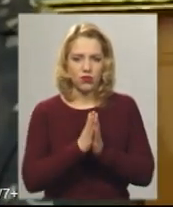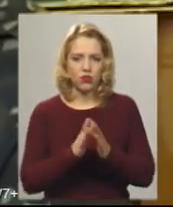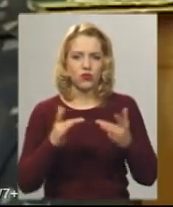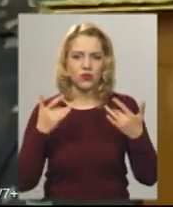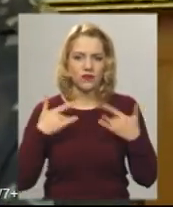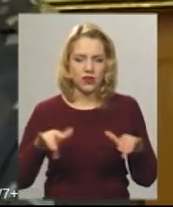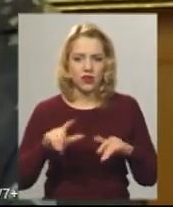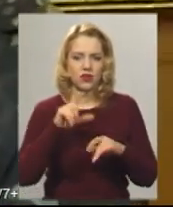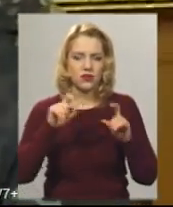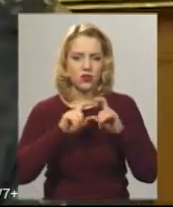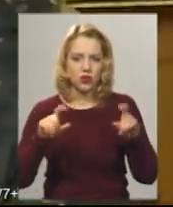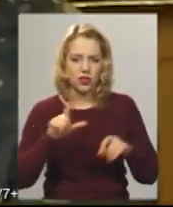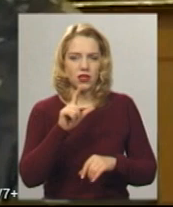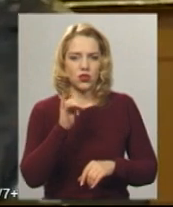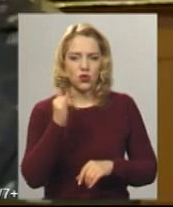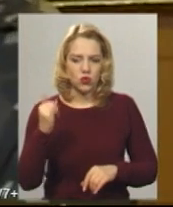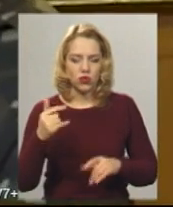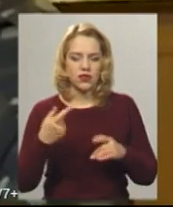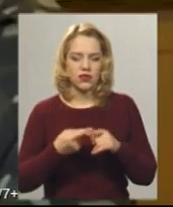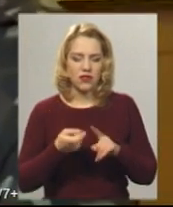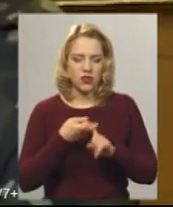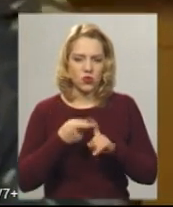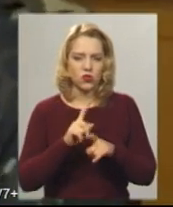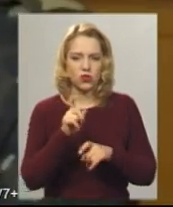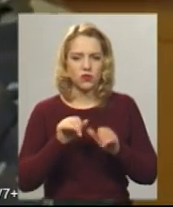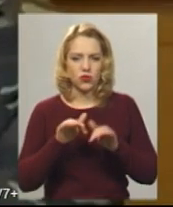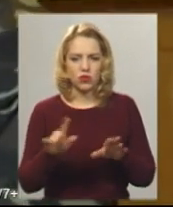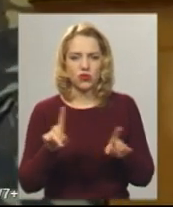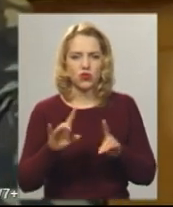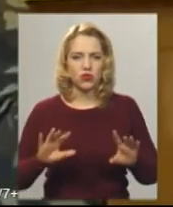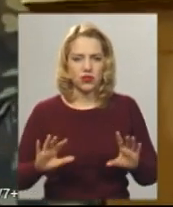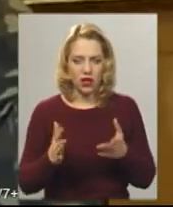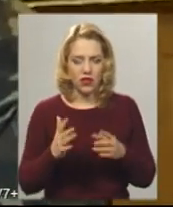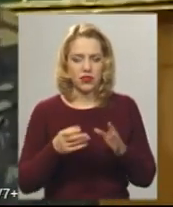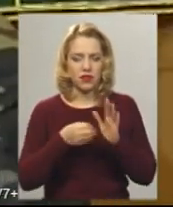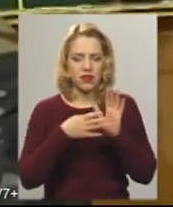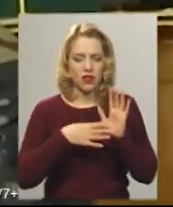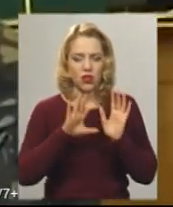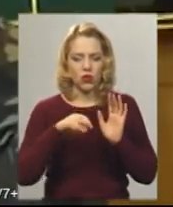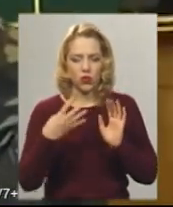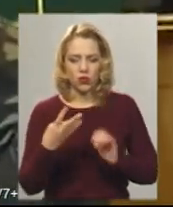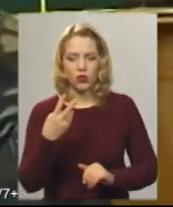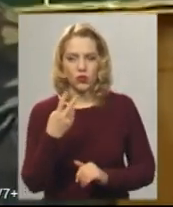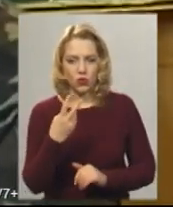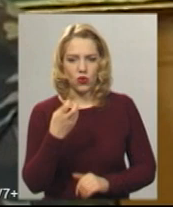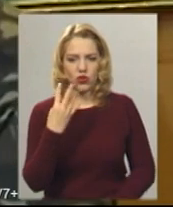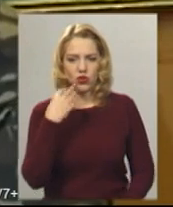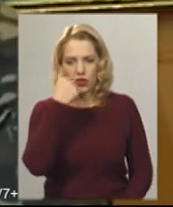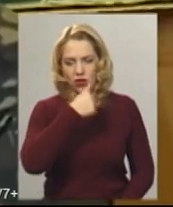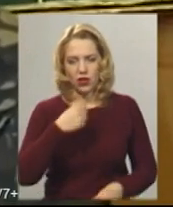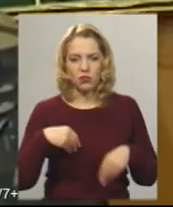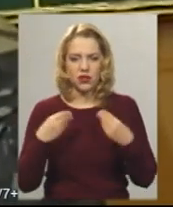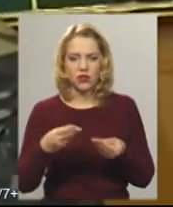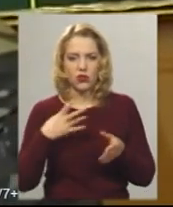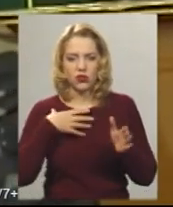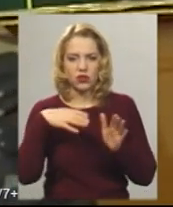'язку з подіями, що сталося 19.02.14 року та призвели до загибелі